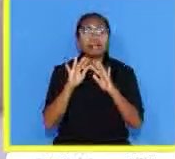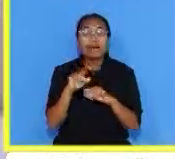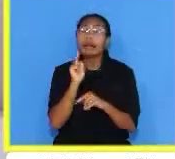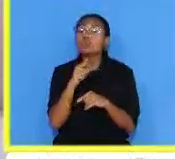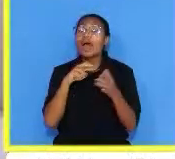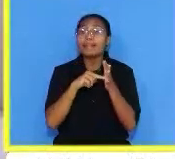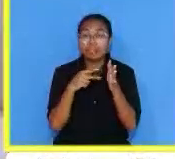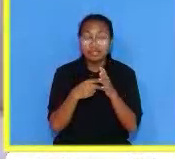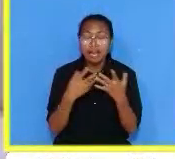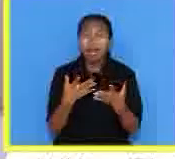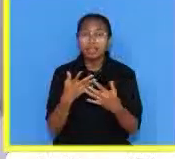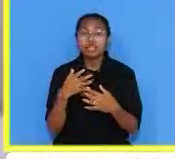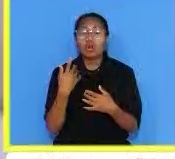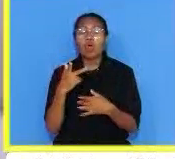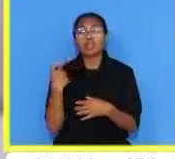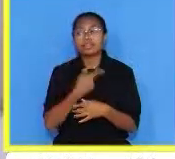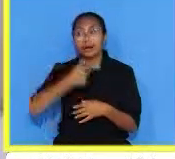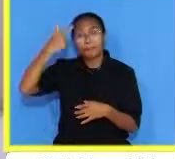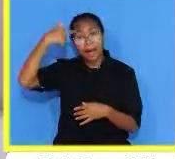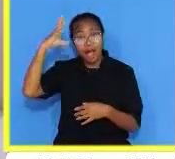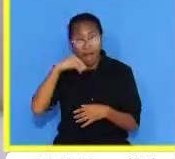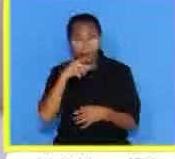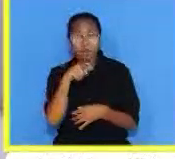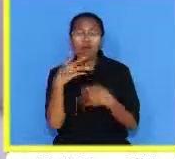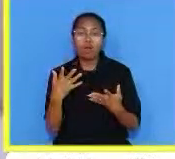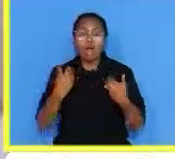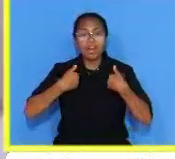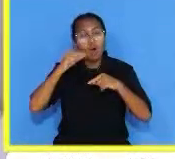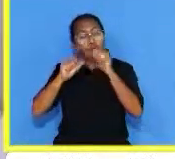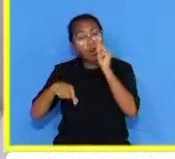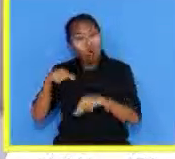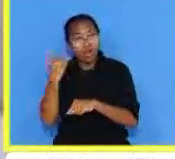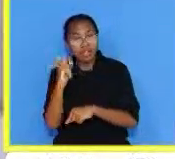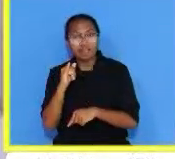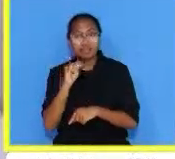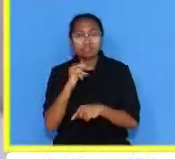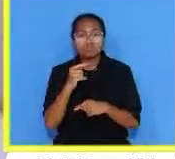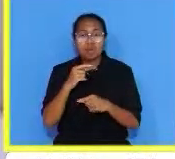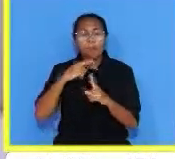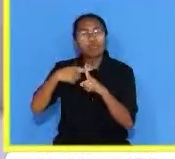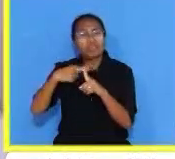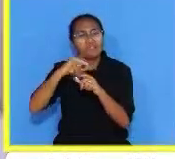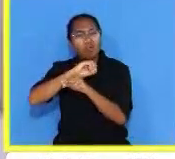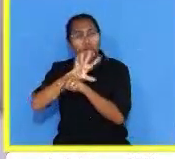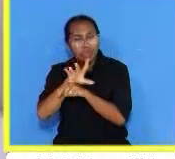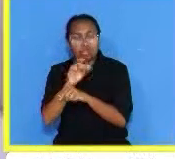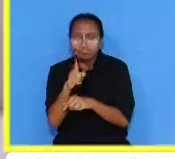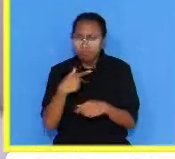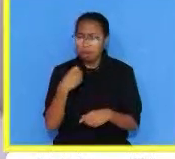Artinya kan kita tahu ya, ada juga orang-orang memang yang karena kondisi tertentu tidak bisa